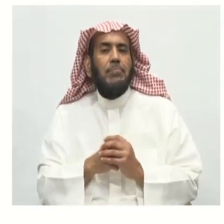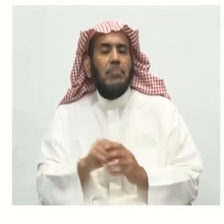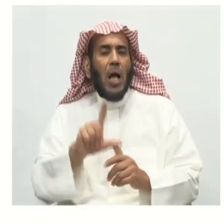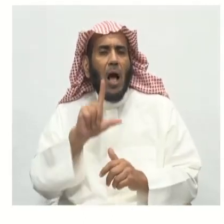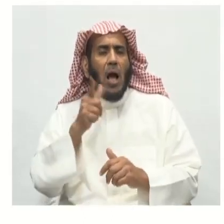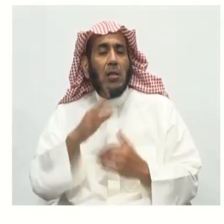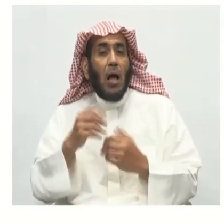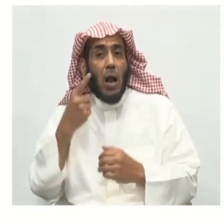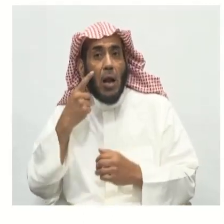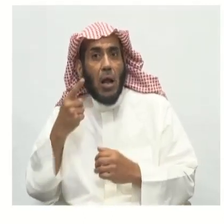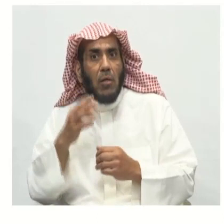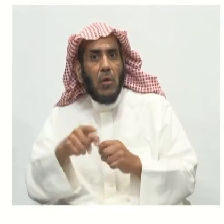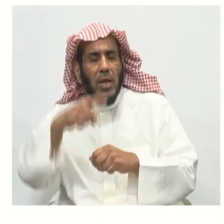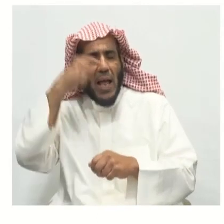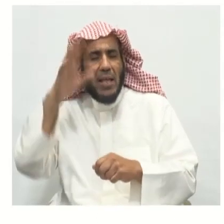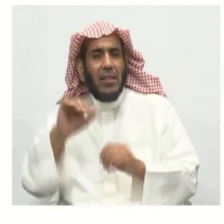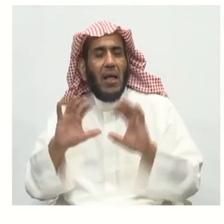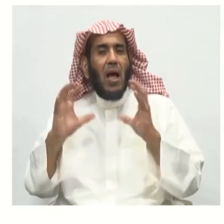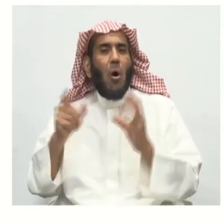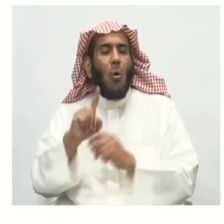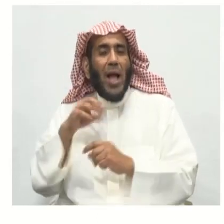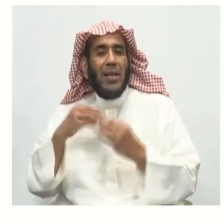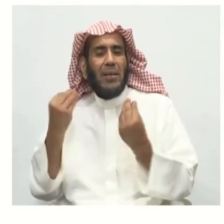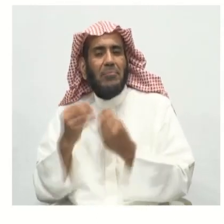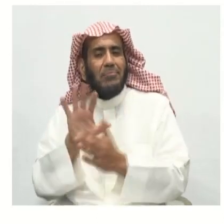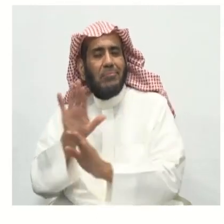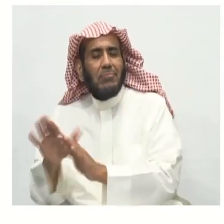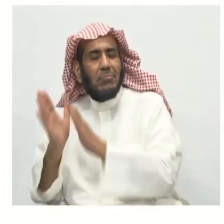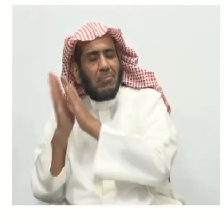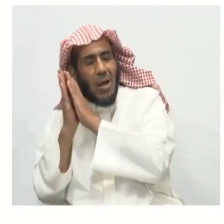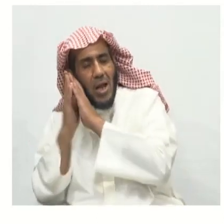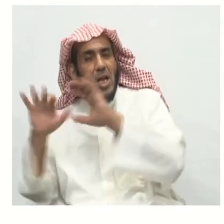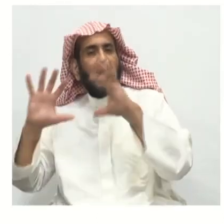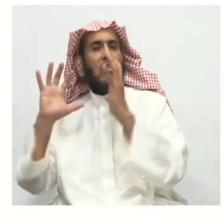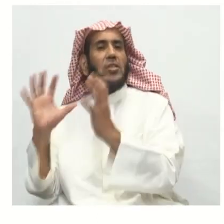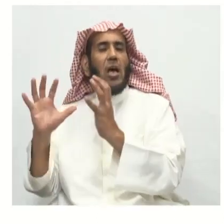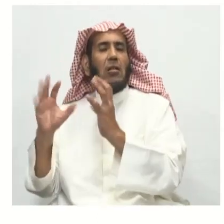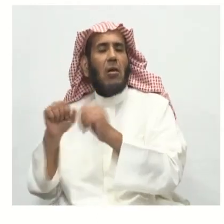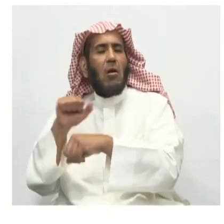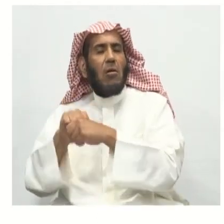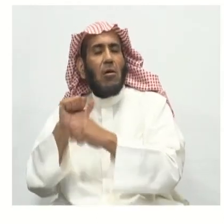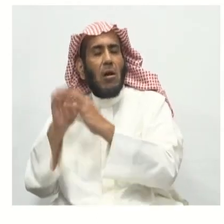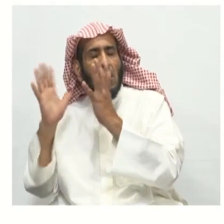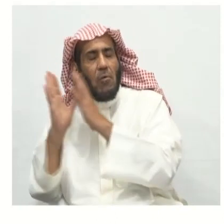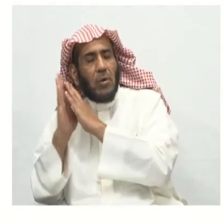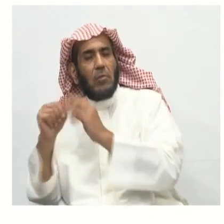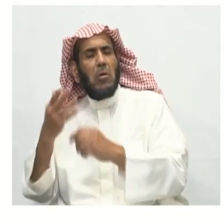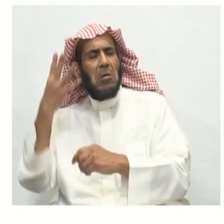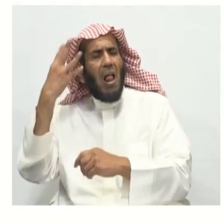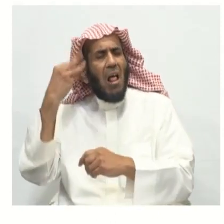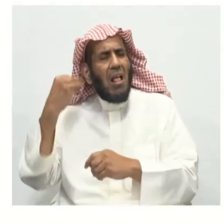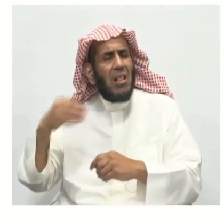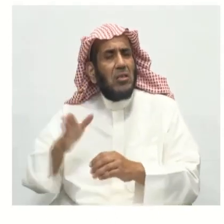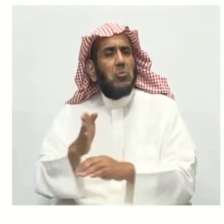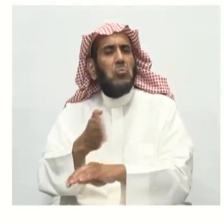قال ارايت اذ اوينا الى الصخره فاني نسيت